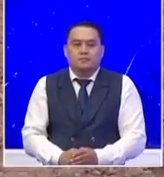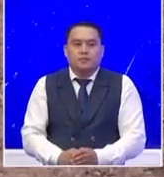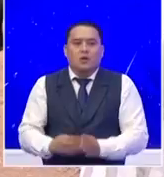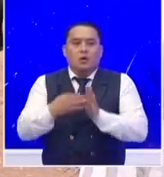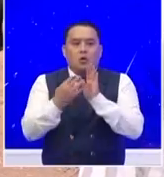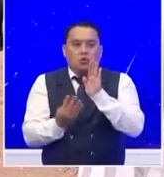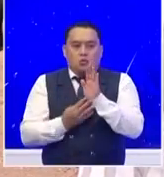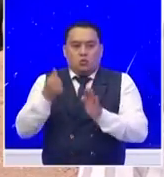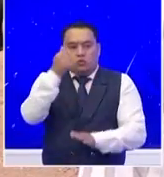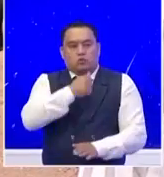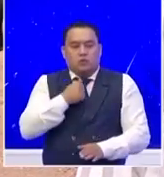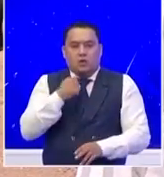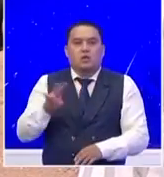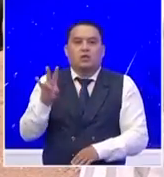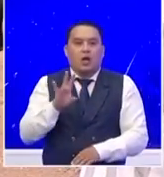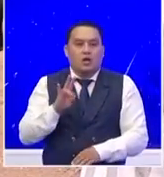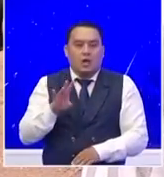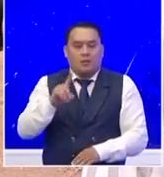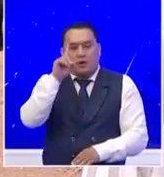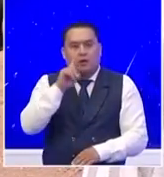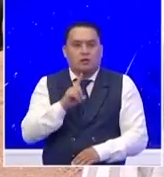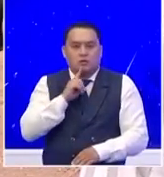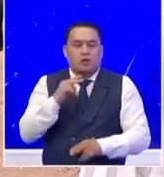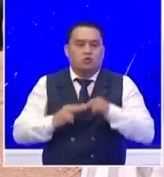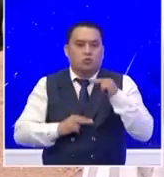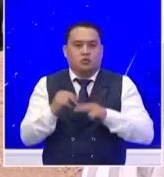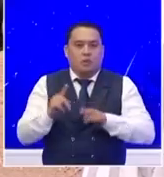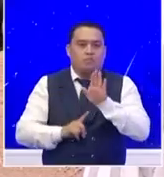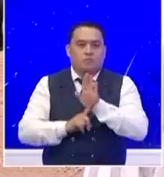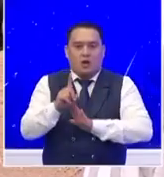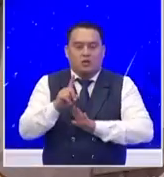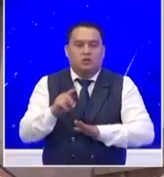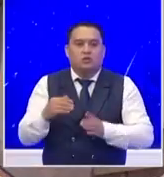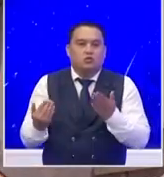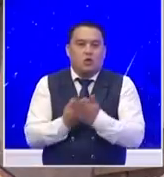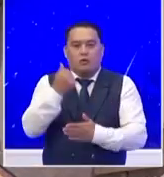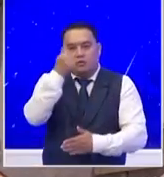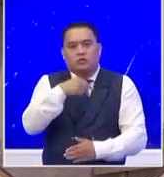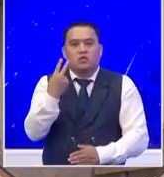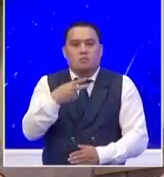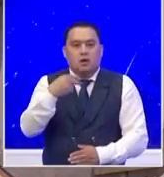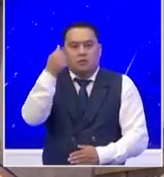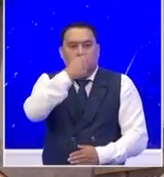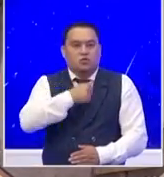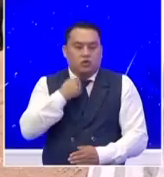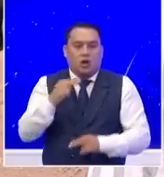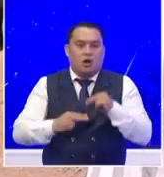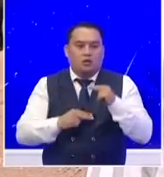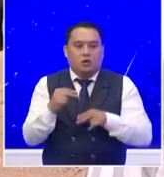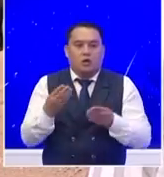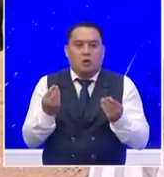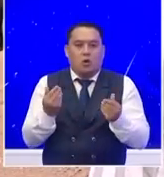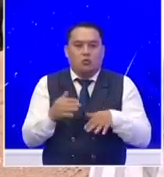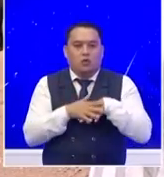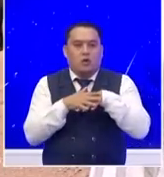жылы ноябрь айында бастадық. Қатлаған қазу жұмыстарын жаңа жылдан кейін 2020 жылы қаңтар айынан бастадық. Бөлінген ақша